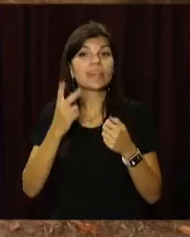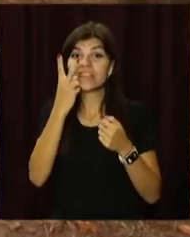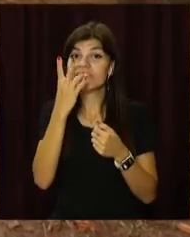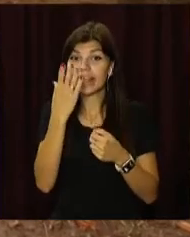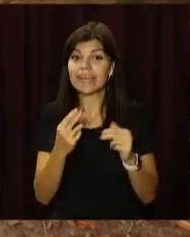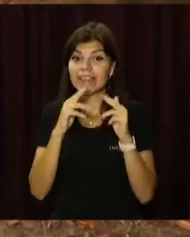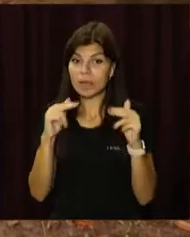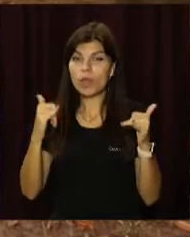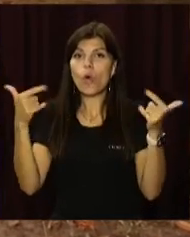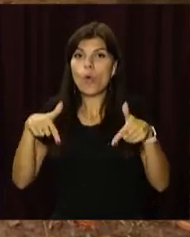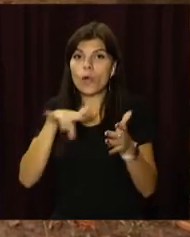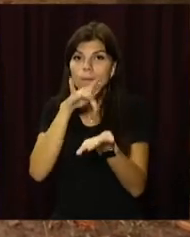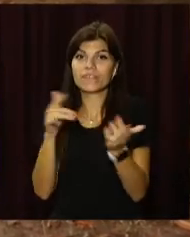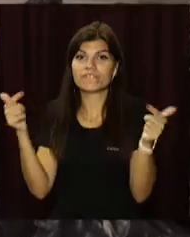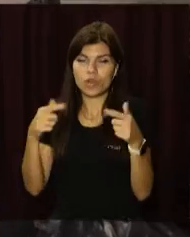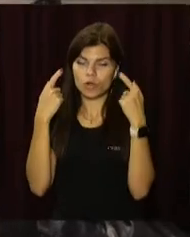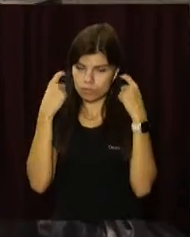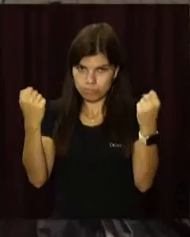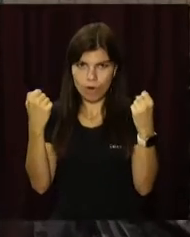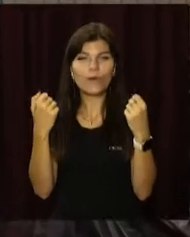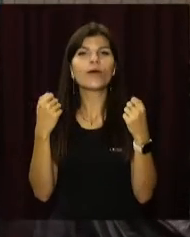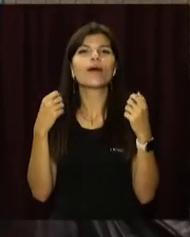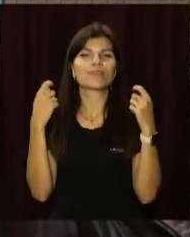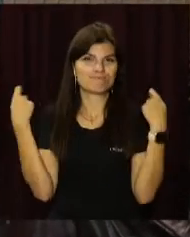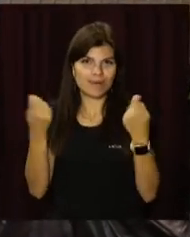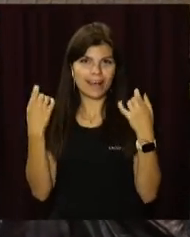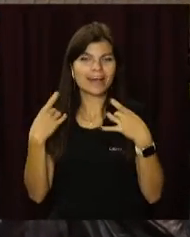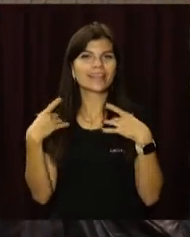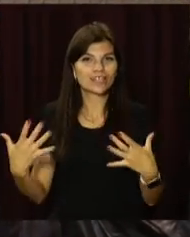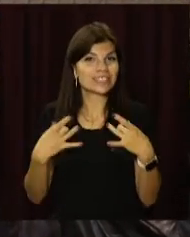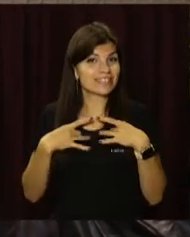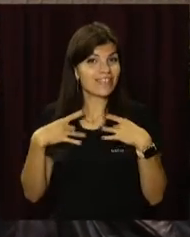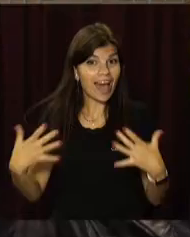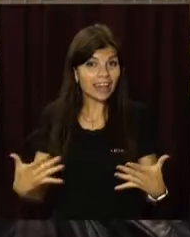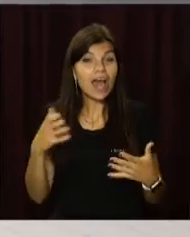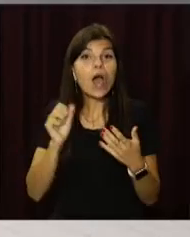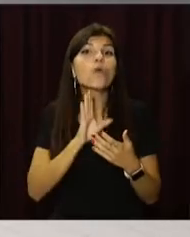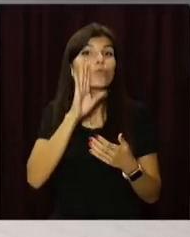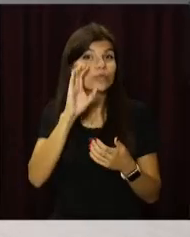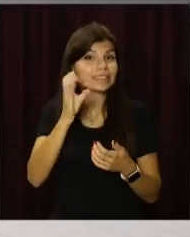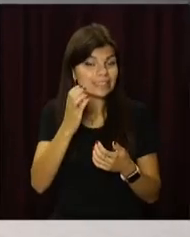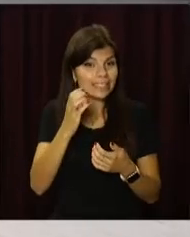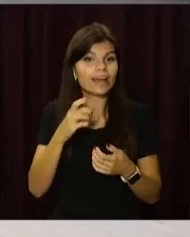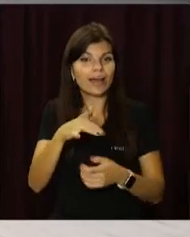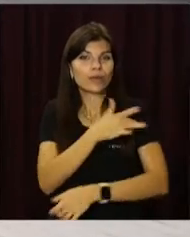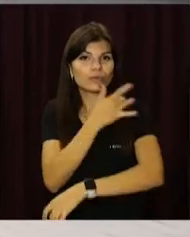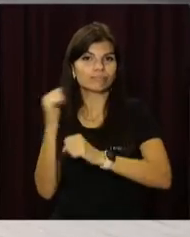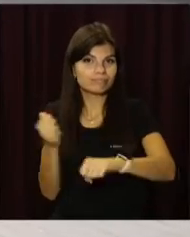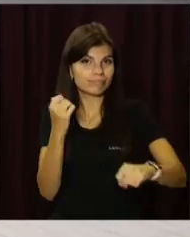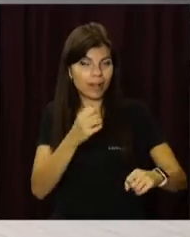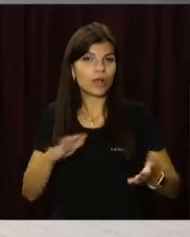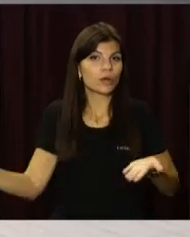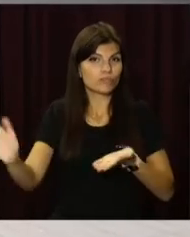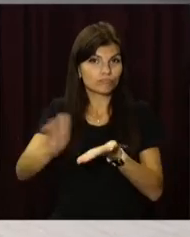дні дніпряни та гості міста гучно та весело відзначали державні свята. А на ранок середи комунальники вже навели лад